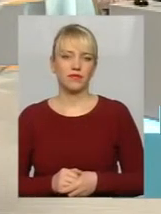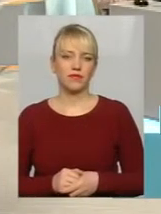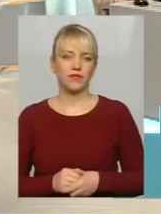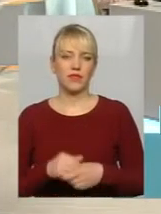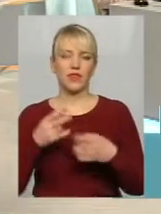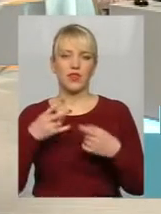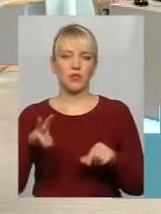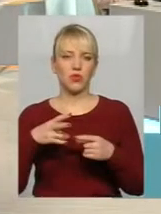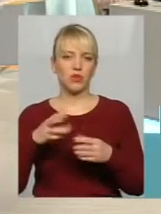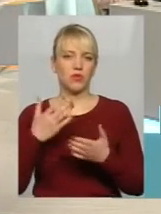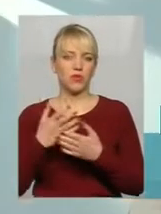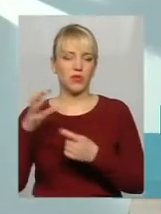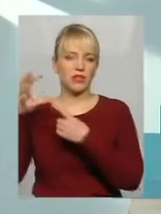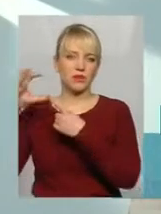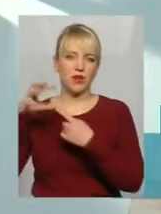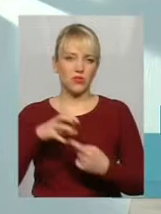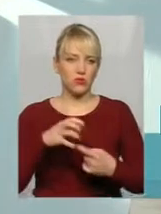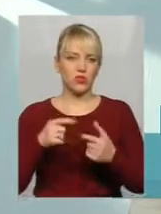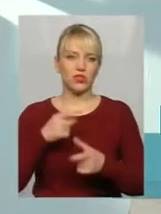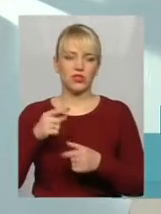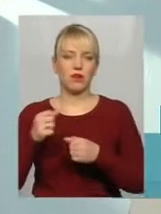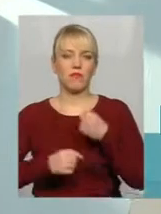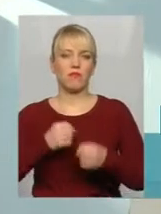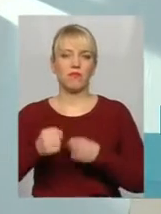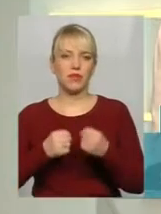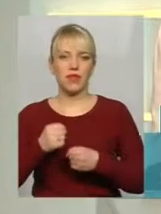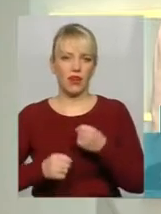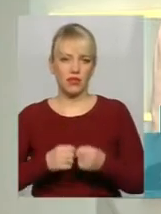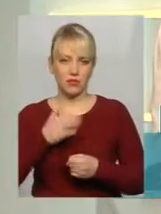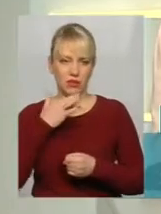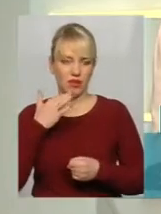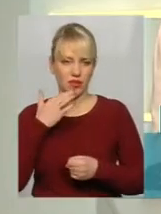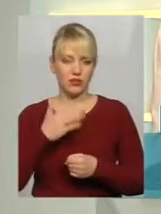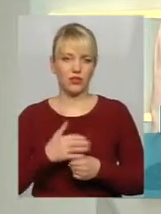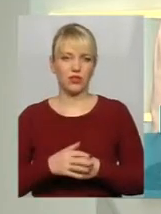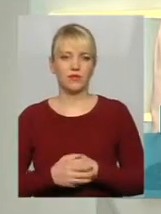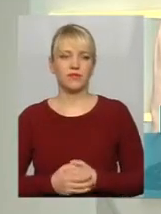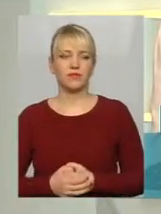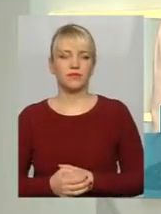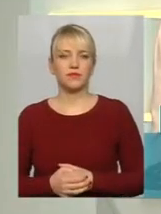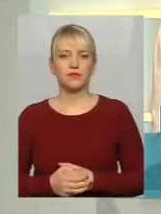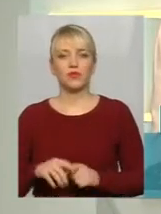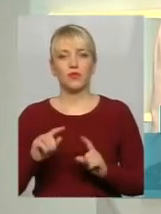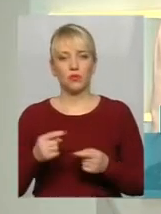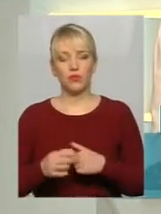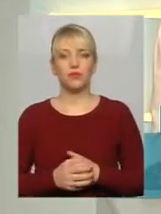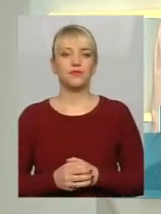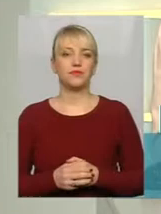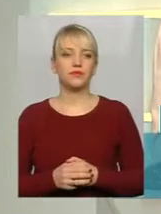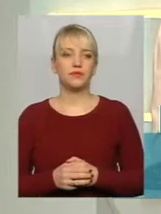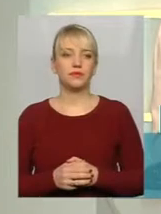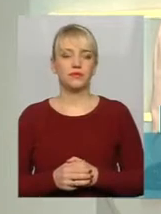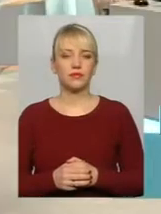парашутом необхідно, чи бігати на великій відстані з викладкою, з повною екіпіровкою. Тому,